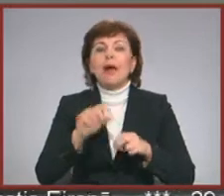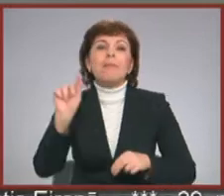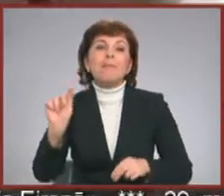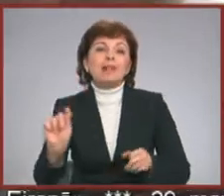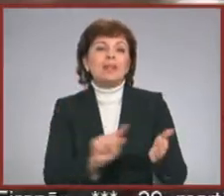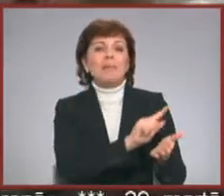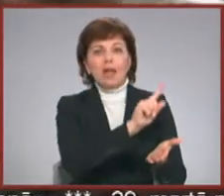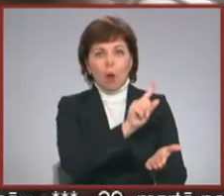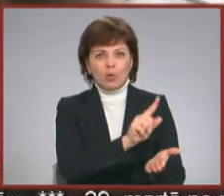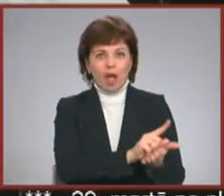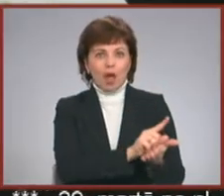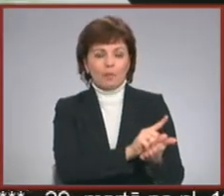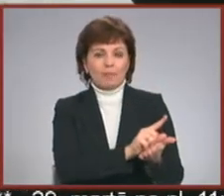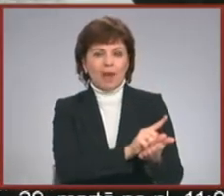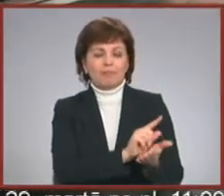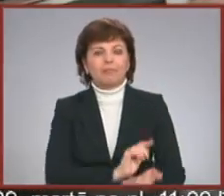jautājumiem.